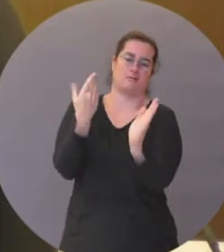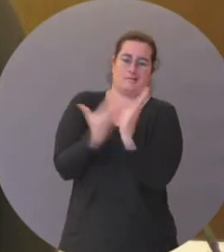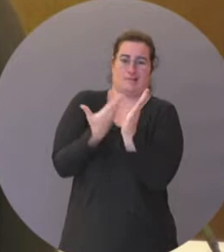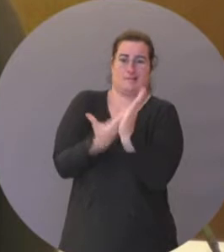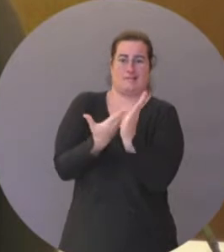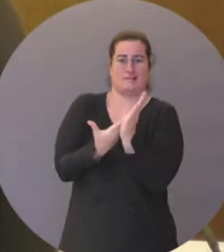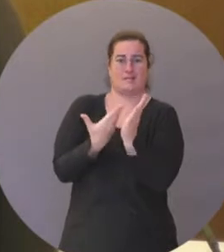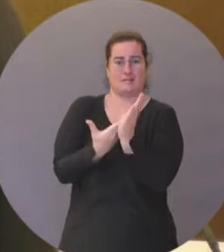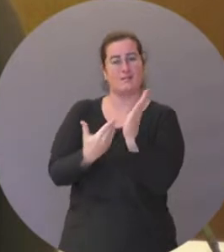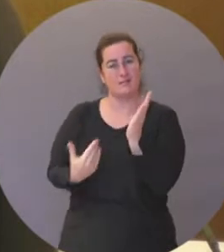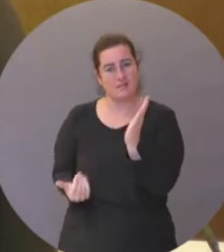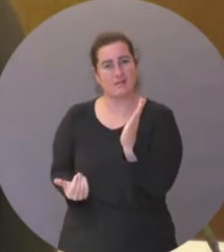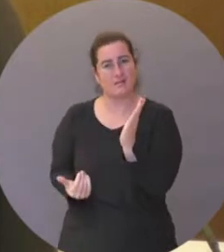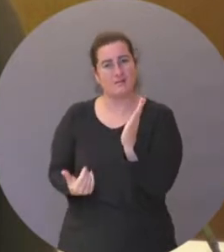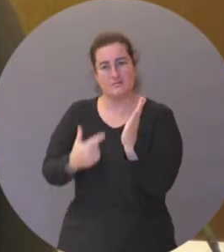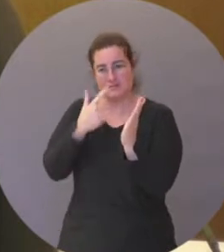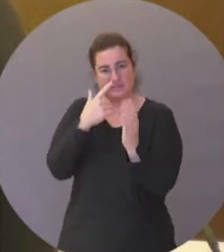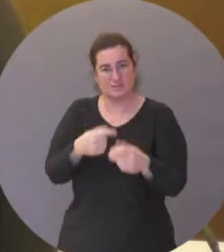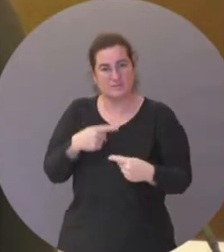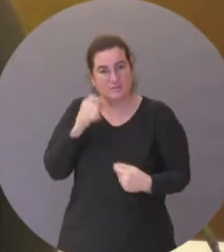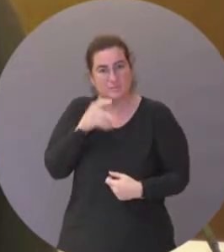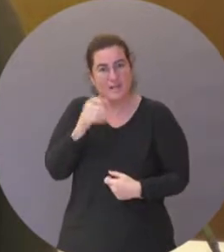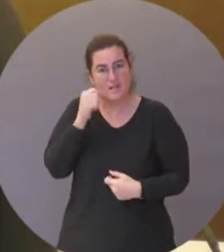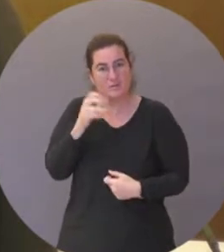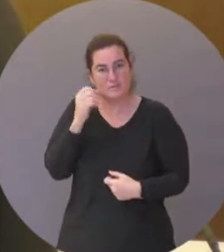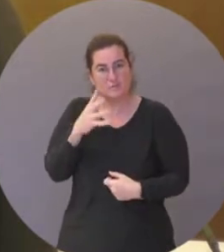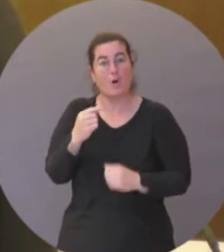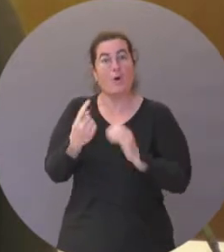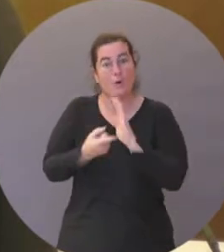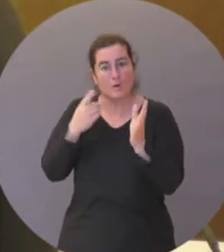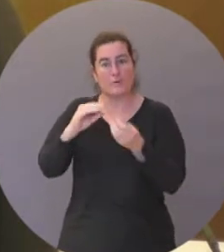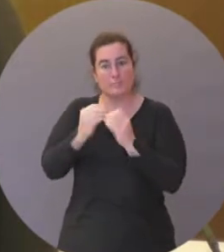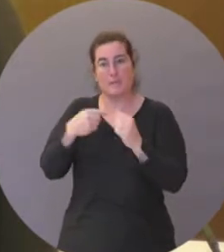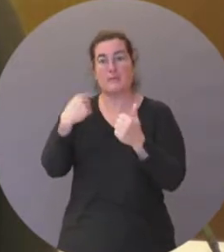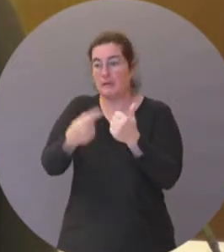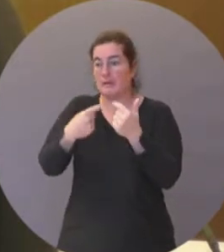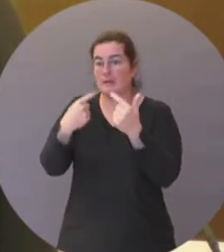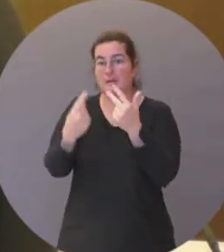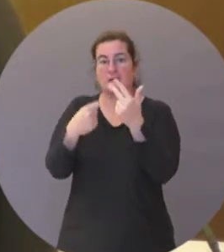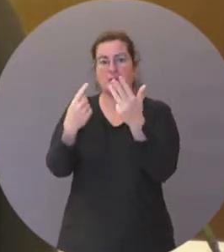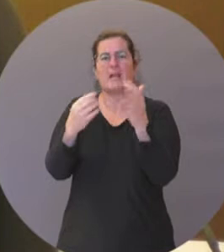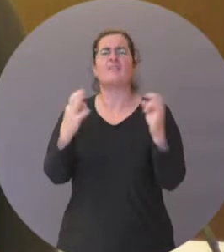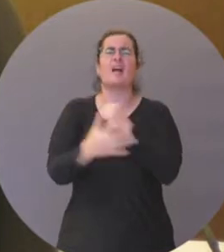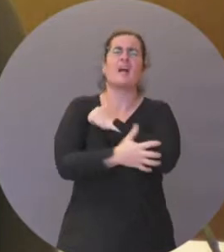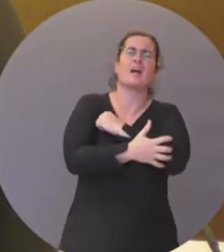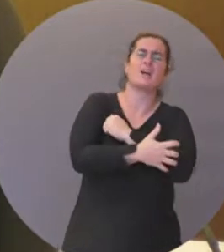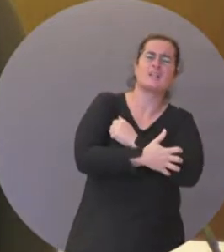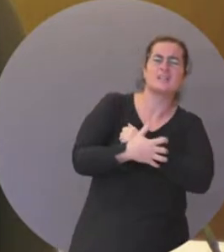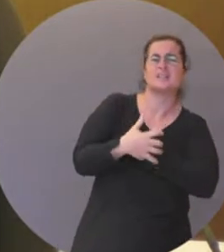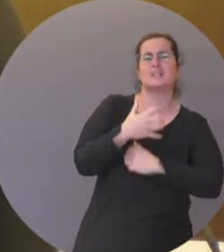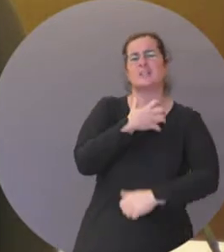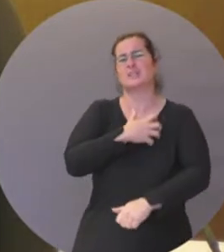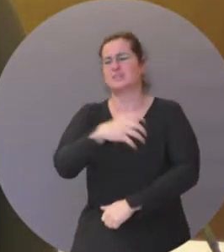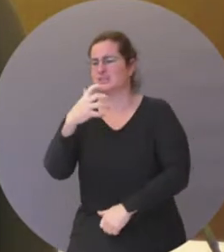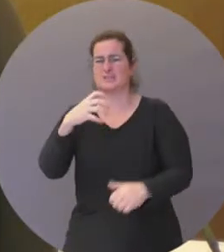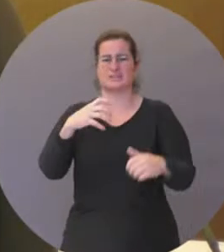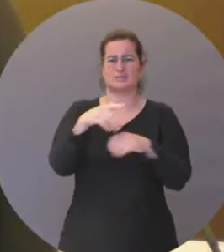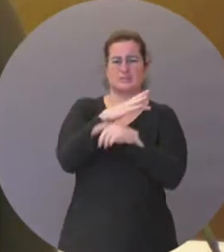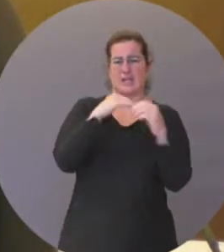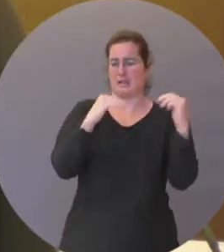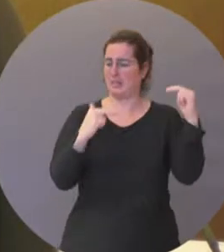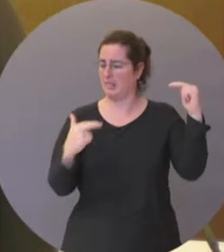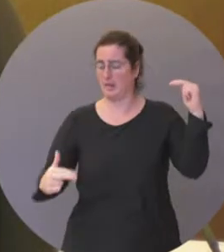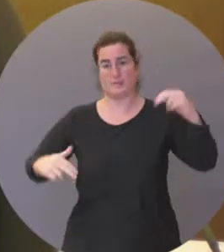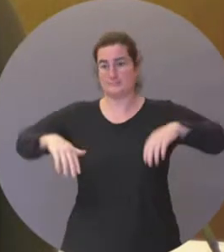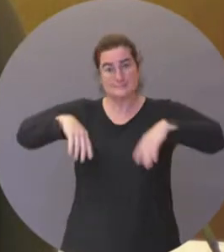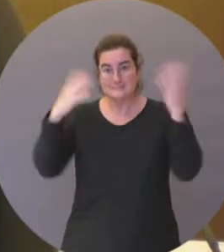traverse notre quotidien de tous les jours à toutes et tous quel que soit les classes sociales et avec les